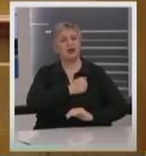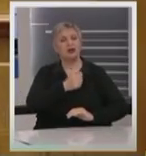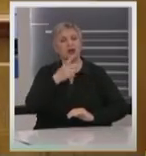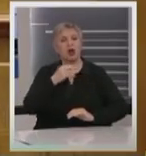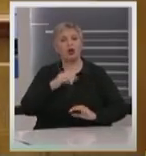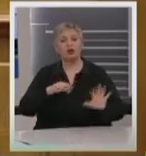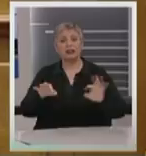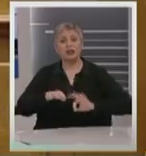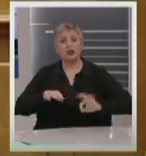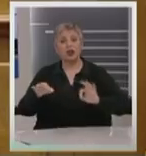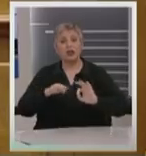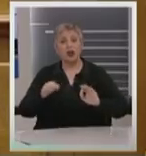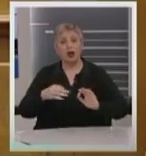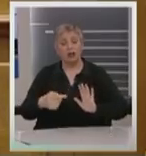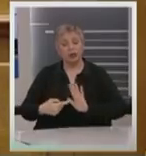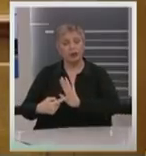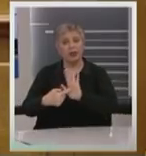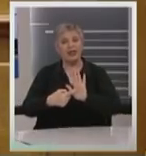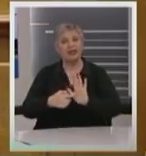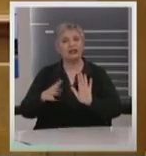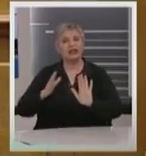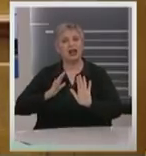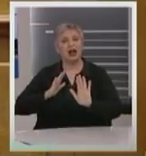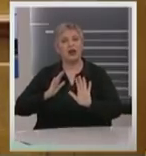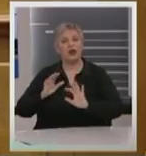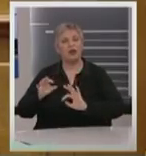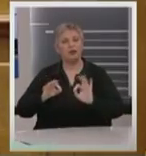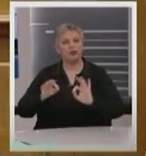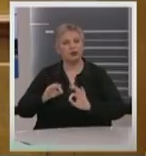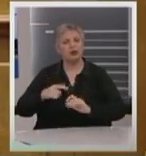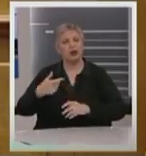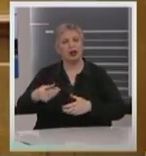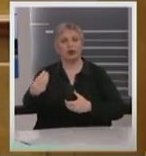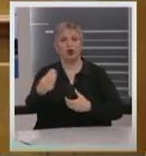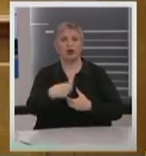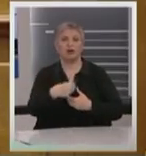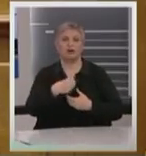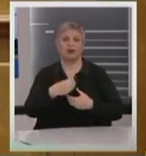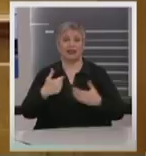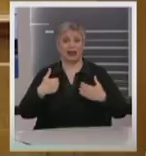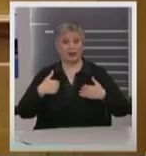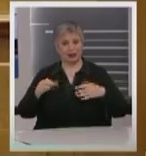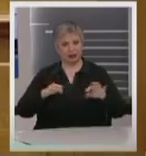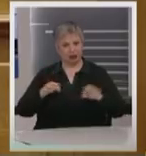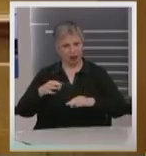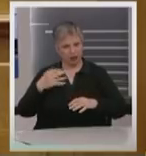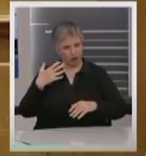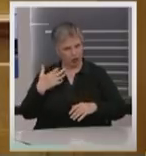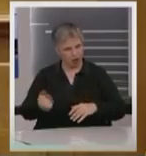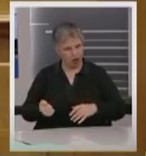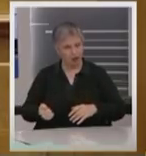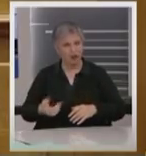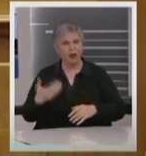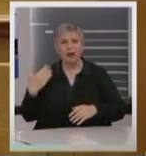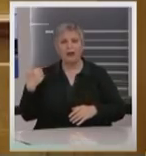του ελληνικός λαός. Το σχέδιό μας είναι έτοιμο και εμείς είμαστε έτοιμοι να το υλοποιήσουμε. Το παρουσίασα στη Διεθνή